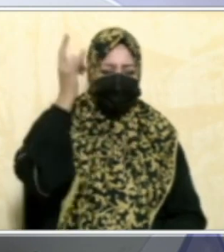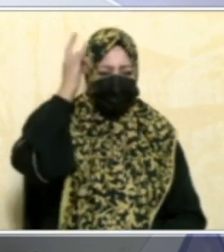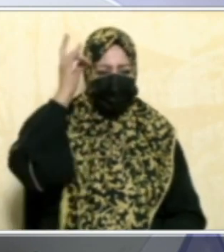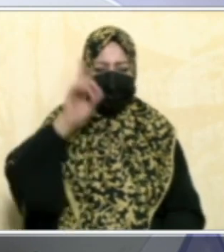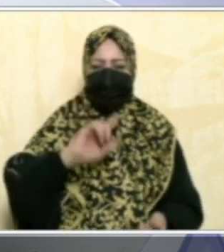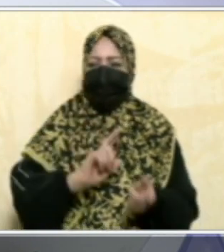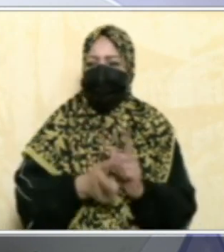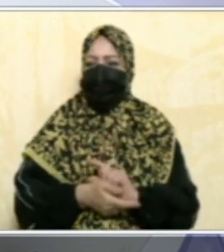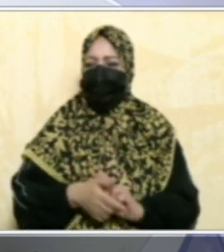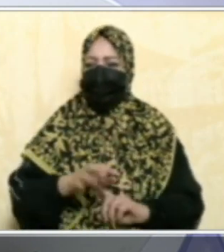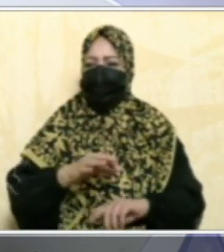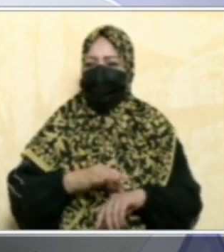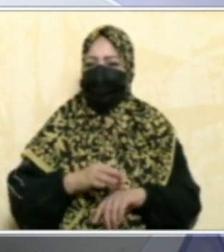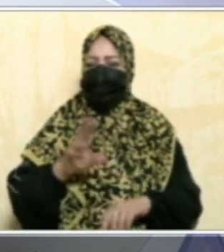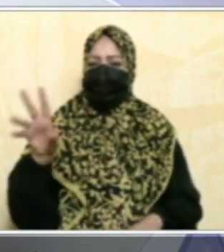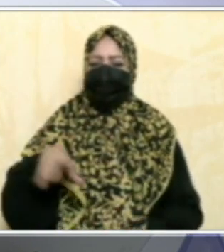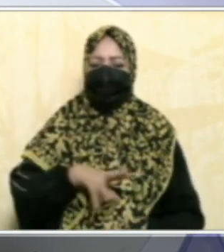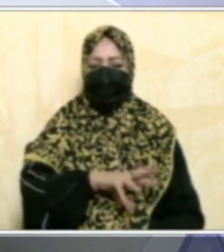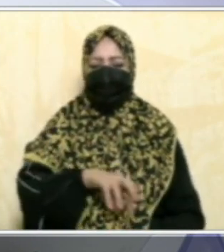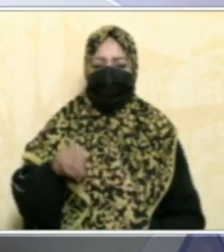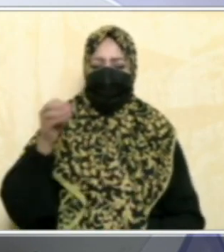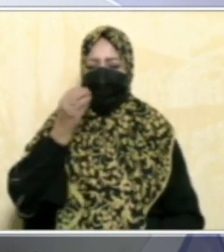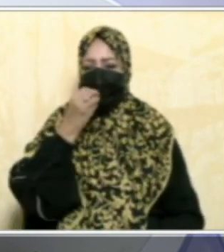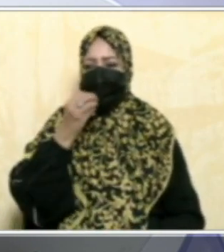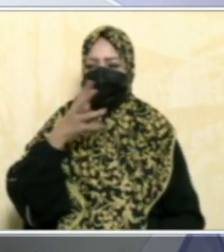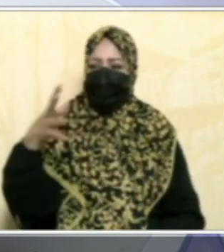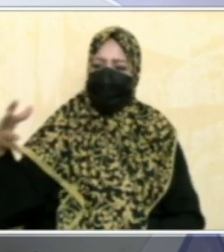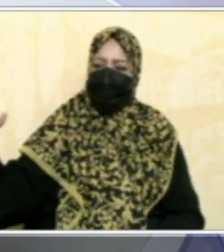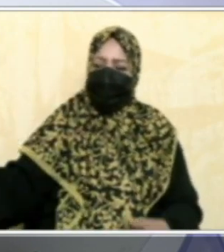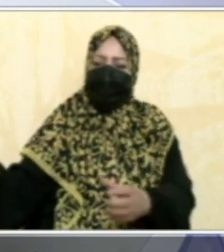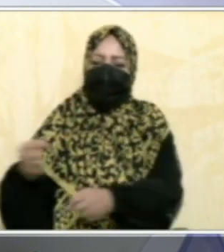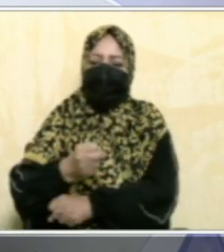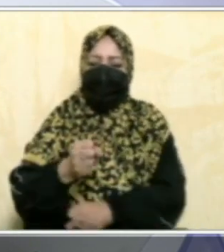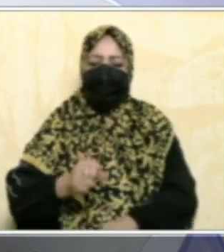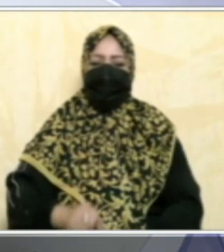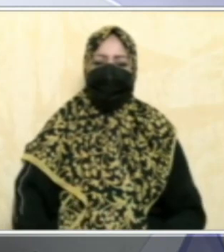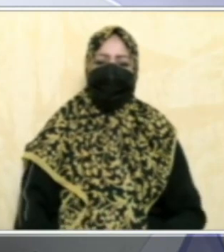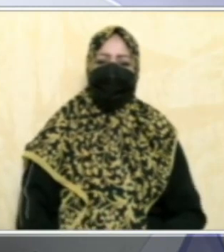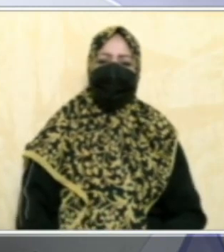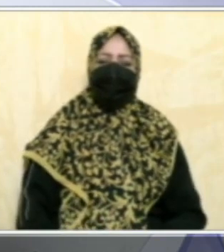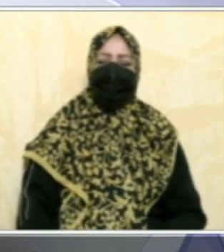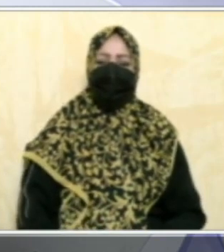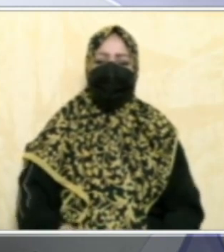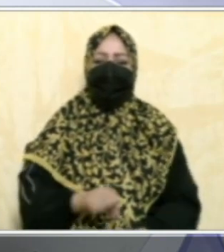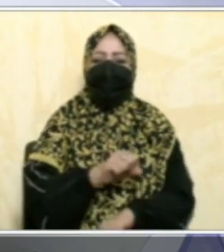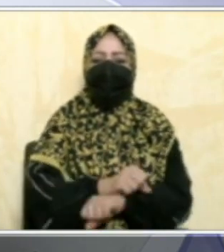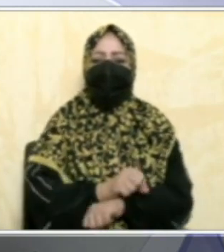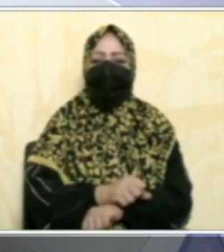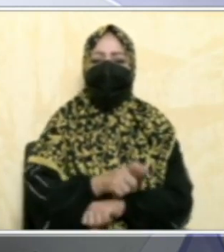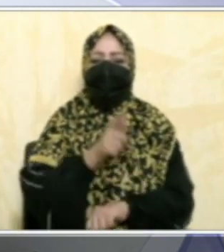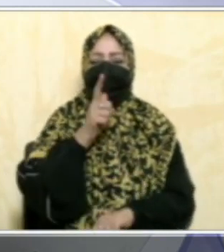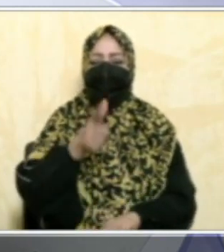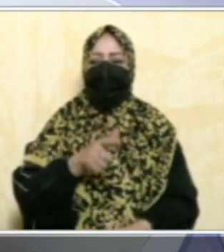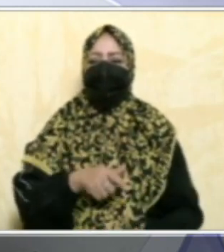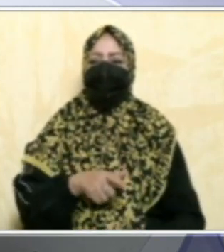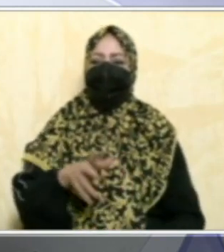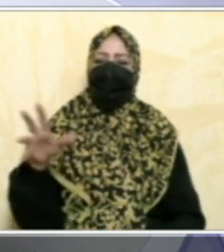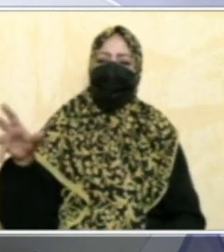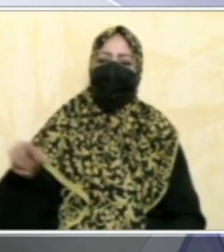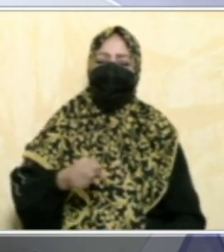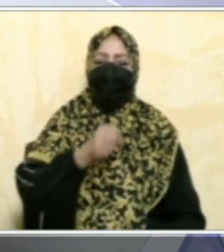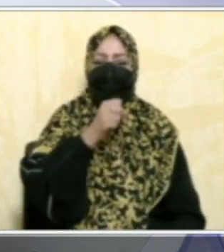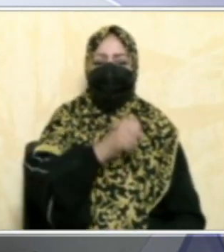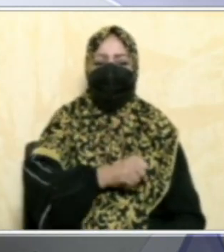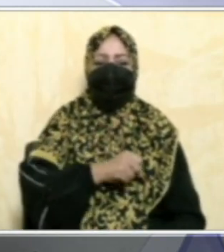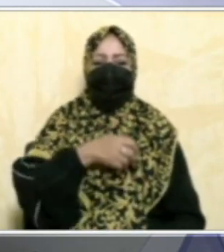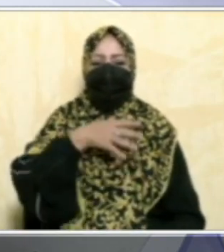أبو هريرة رضي الله عنه وقيده وقال أخذك إلى النبي صلى الله عليه وسلم، بنسلم للنبي صلى الله